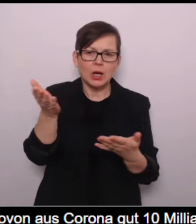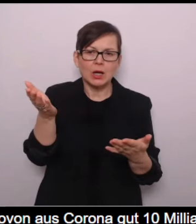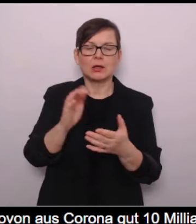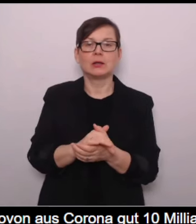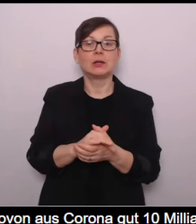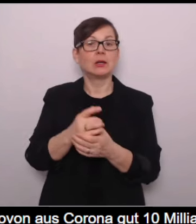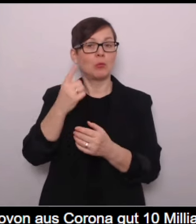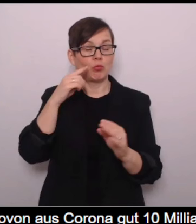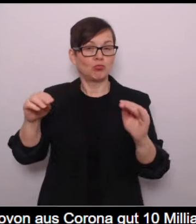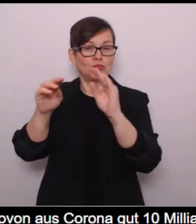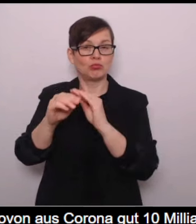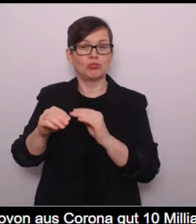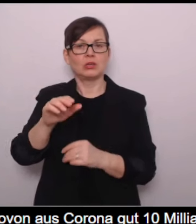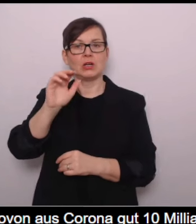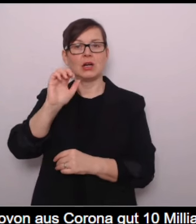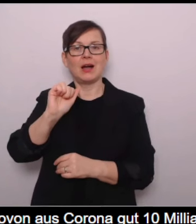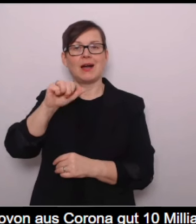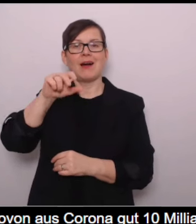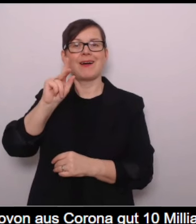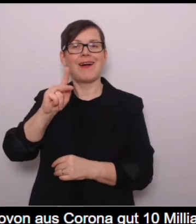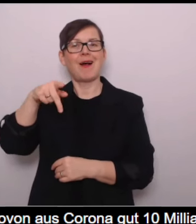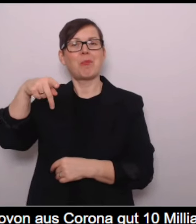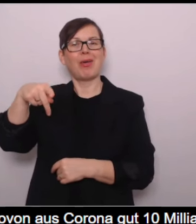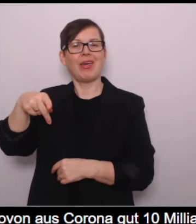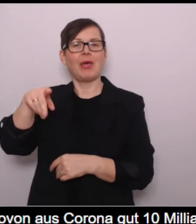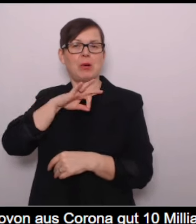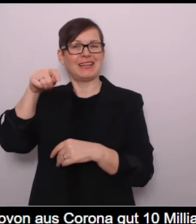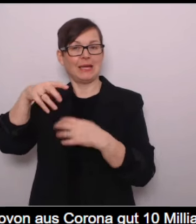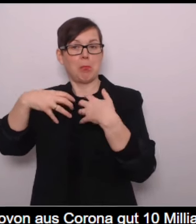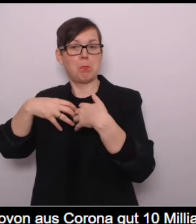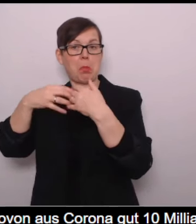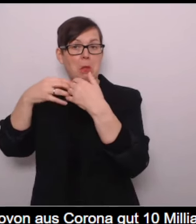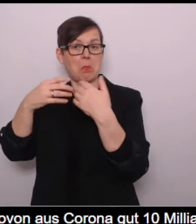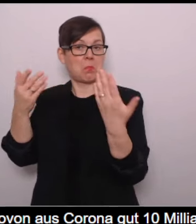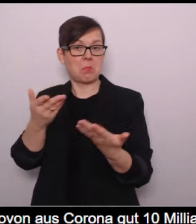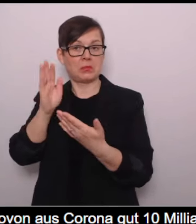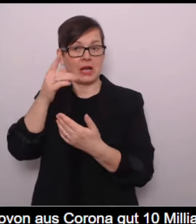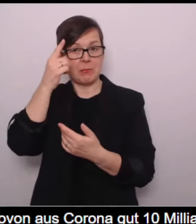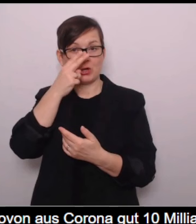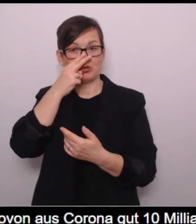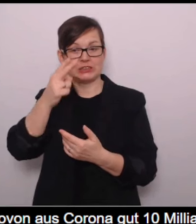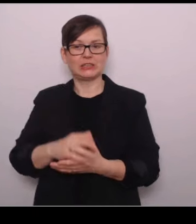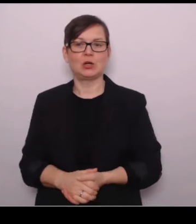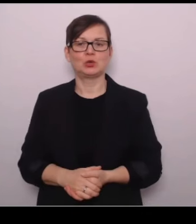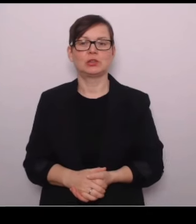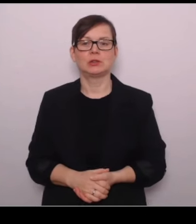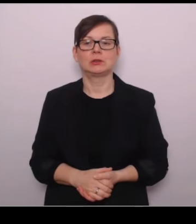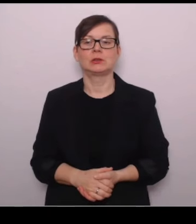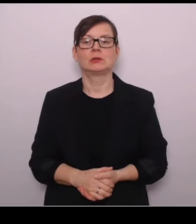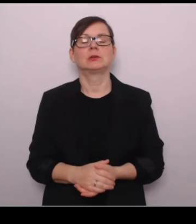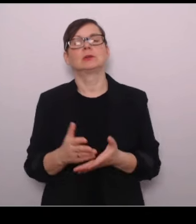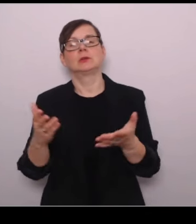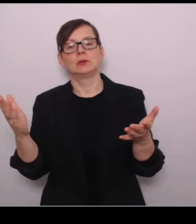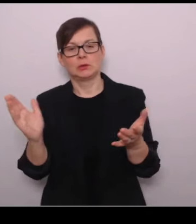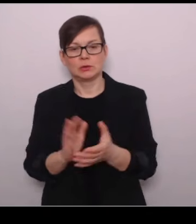Haushalt nichts zu tun. Gerne an Sie beide, Herr Einwanger, Herr Söder. Was halten Sie denn von der im Raum stehen und Gründung einer AKP-Ablegerpartei in